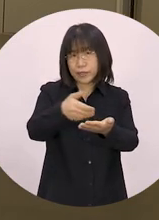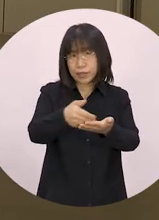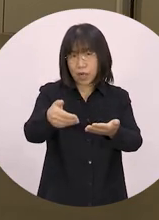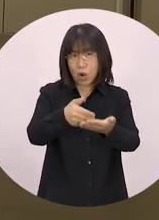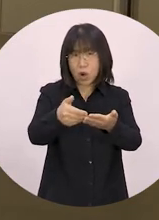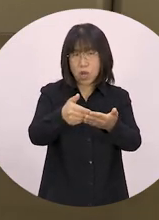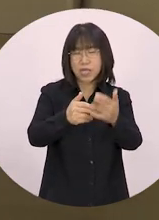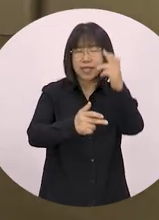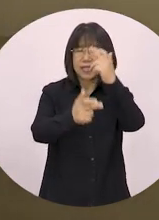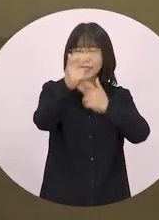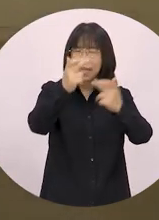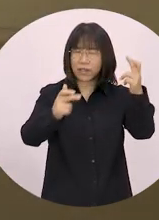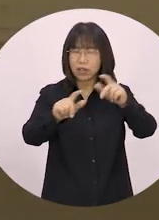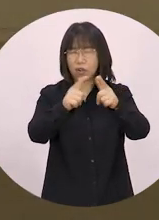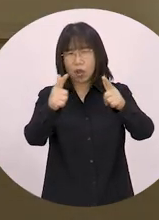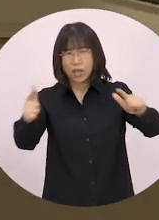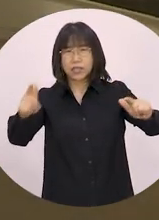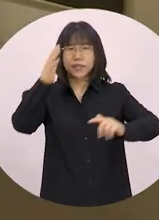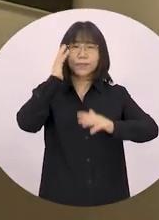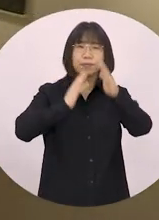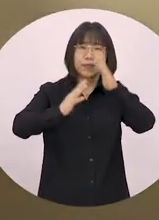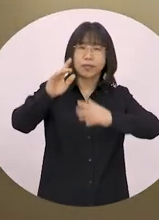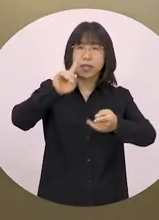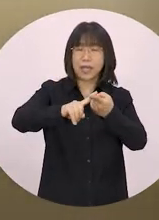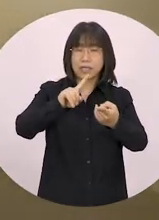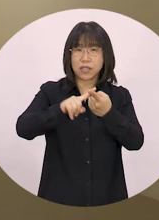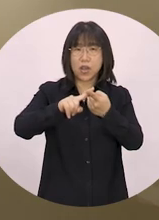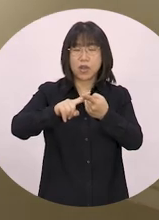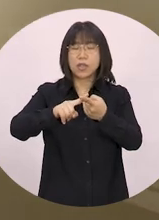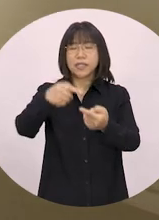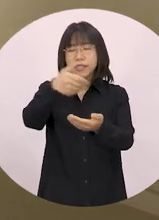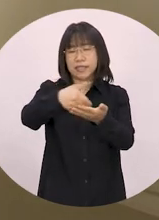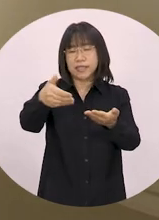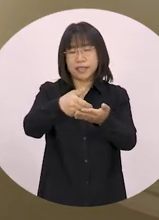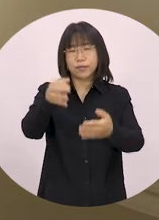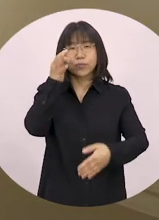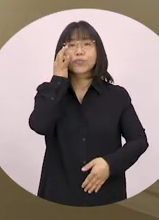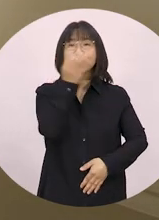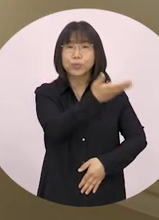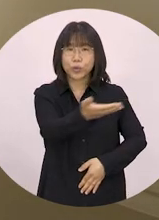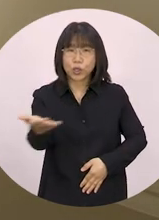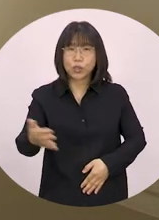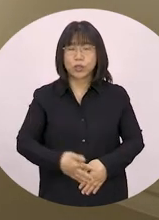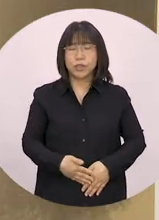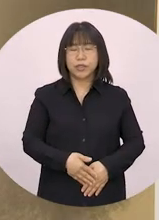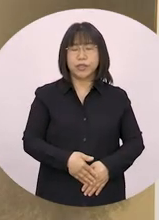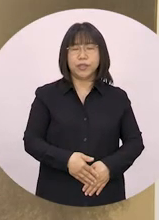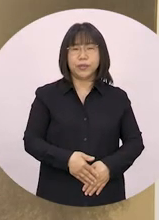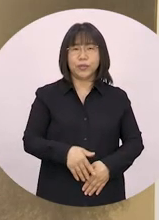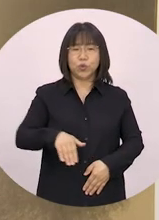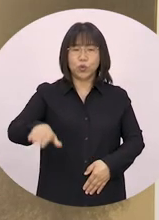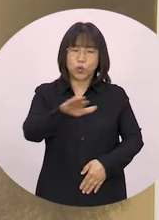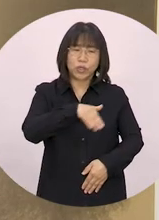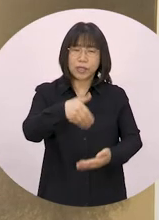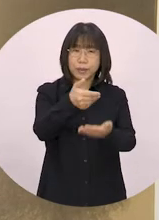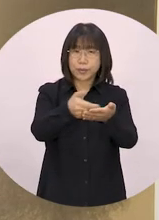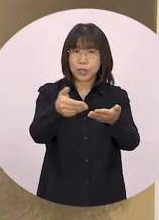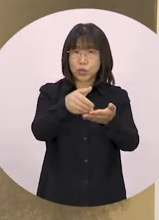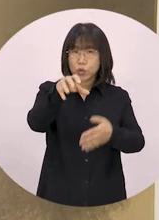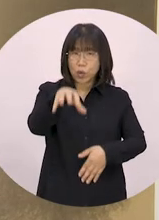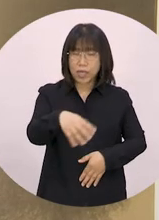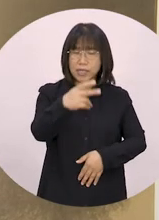기조 방식을 통해 산경 유무의 다채로운 모습들을 구현했습니다. 우리